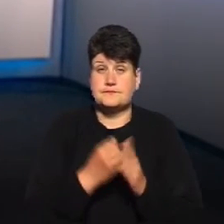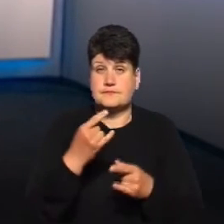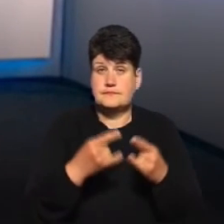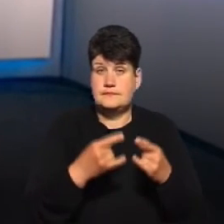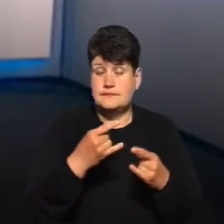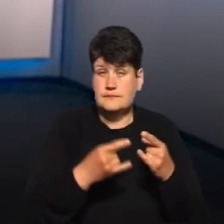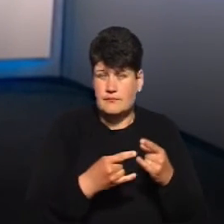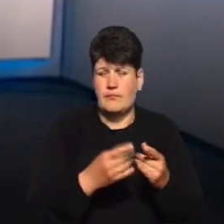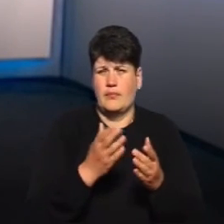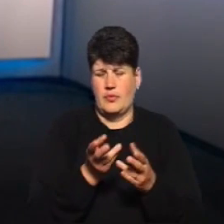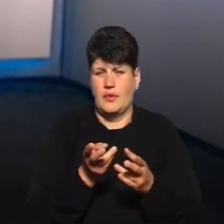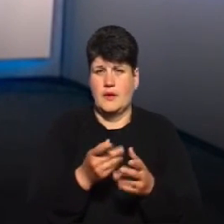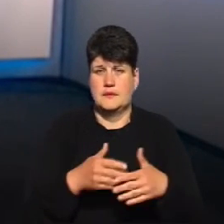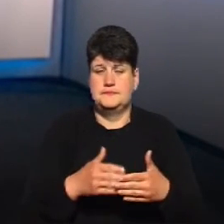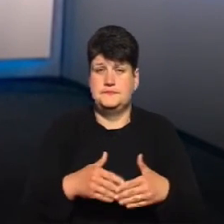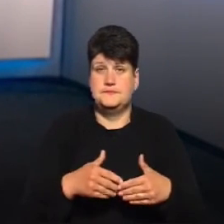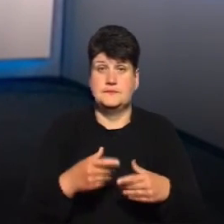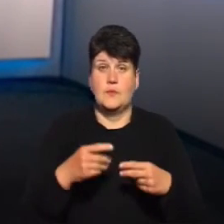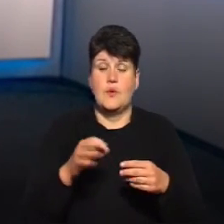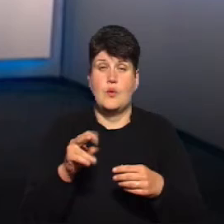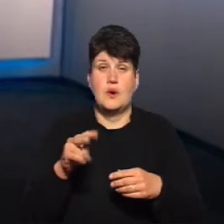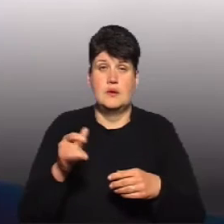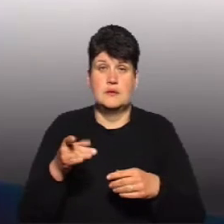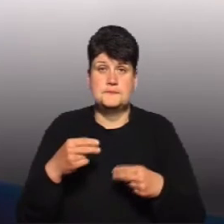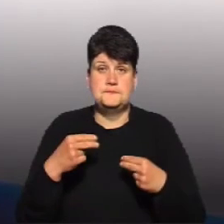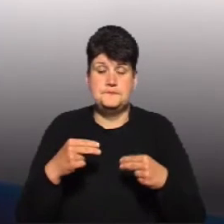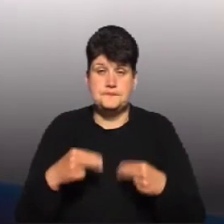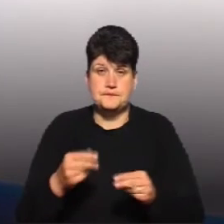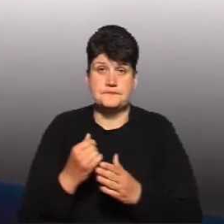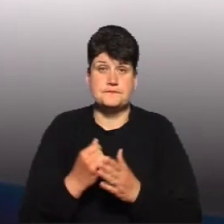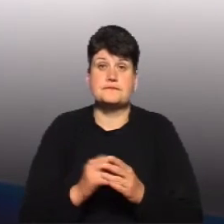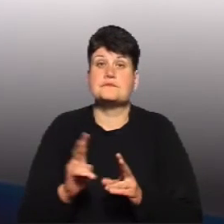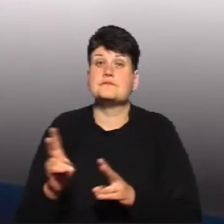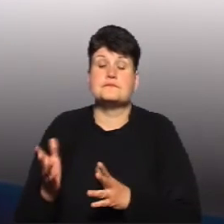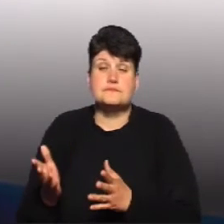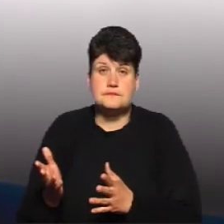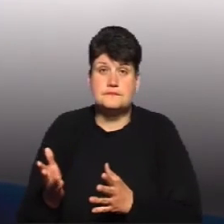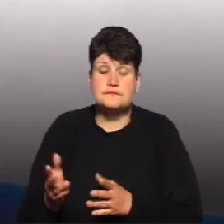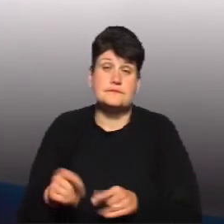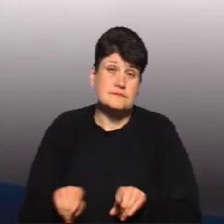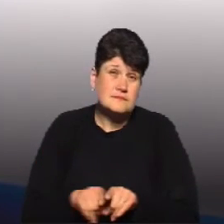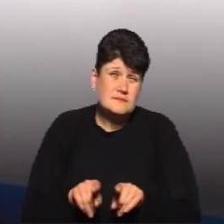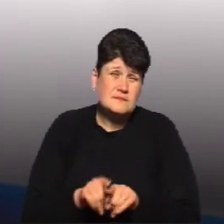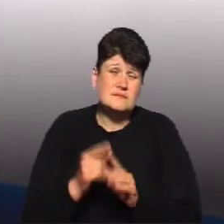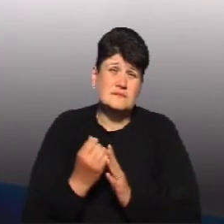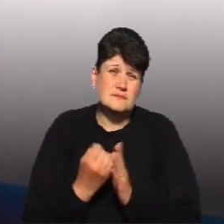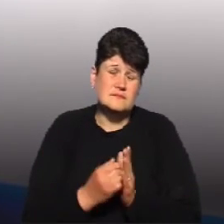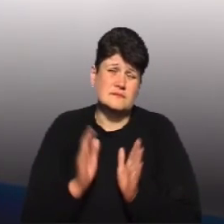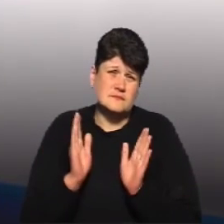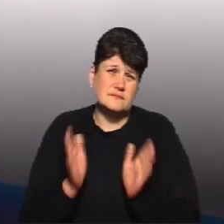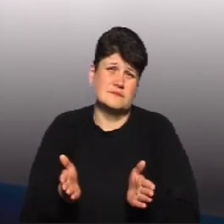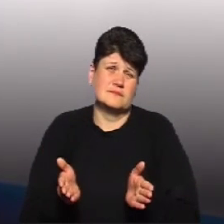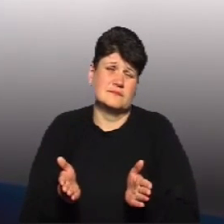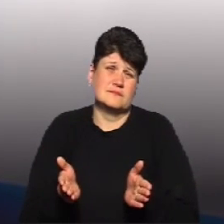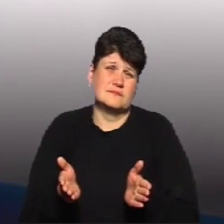іншим особам. Якщо олігарх продасть навіть телеканал комусь, то все одно той канал буде... Я просто не